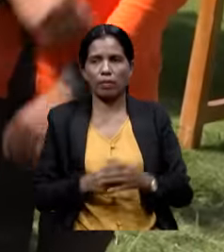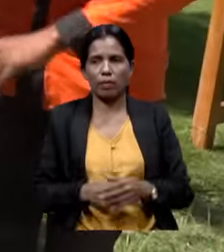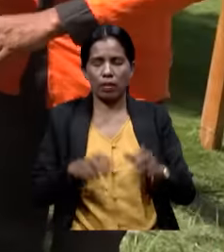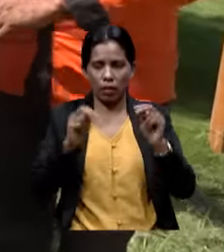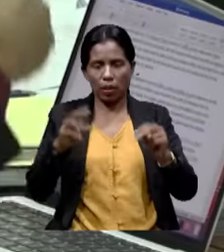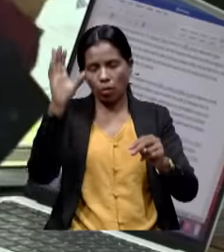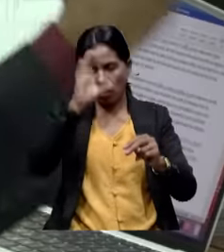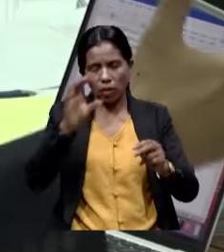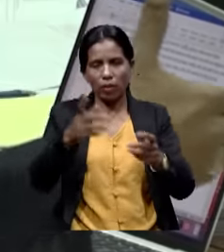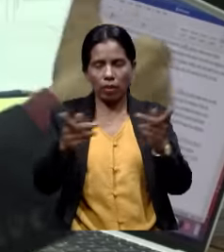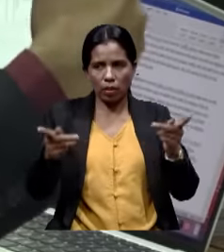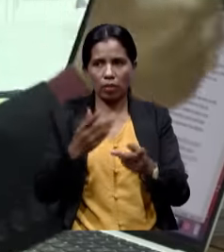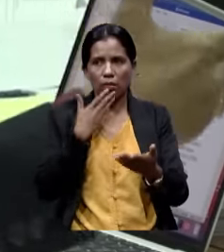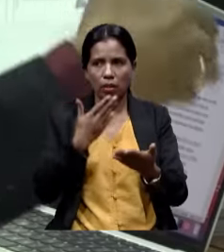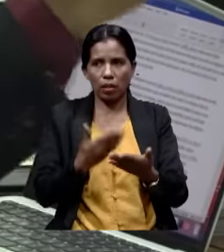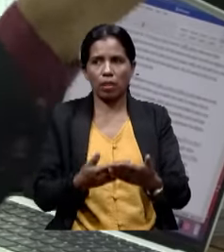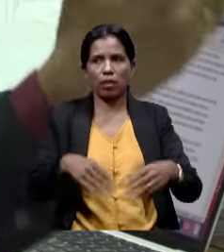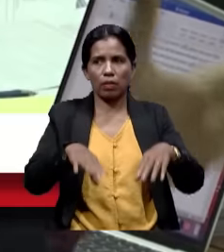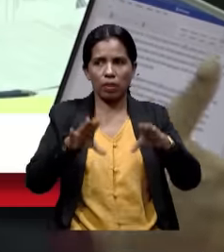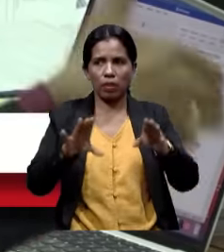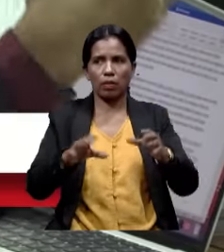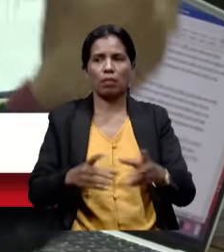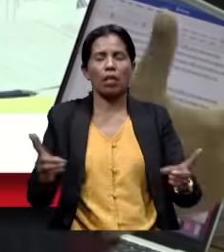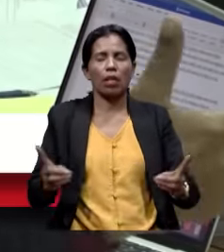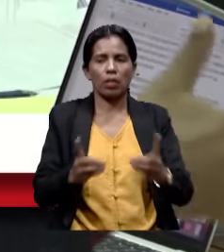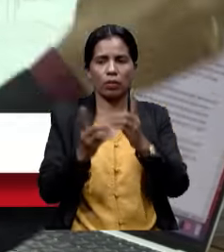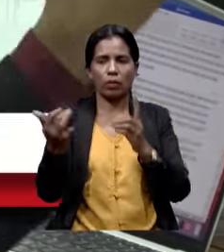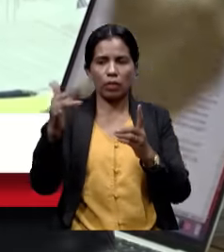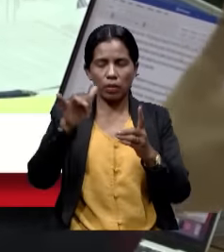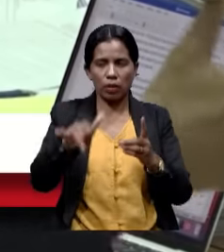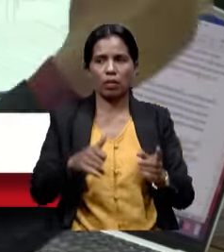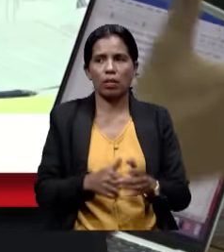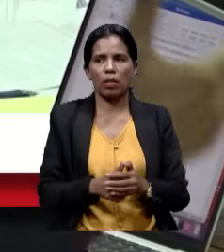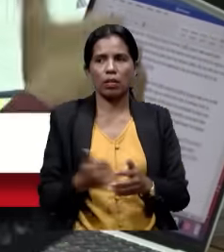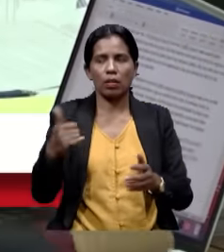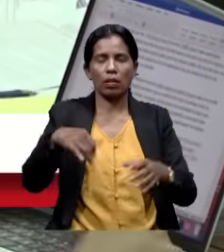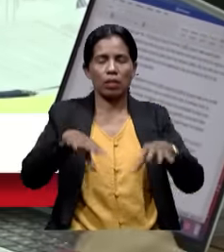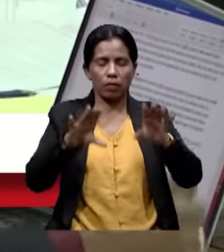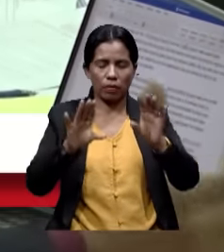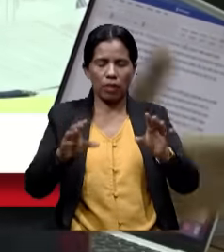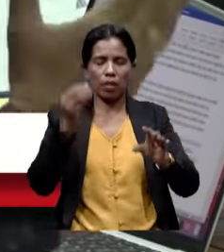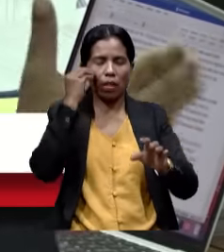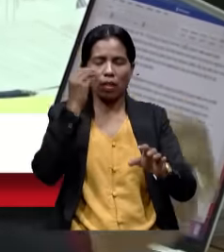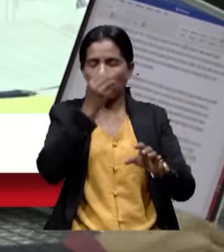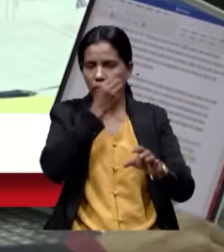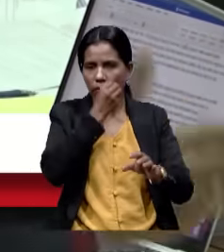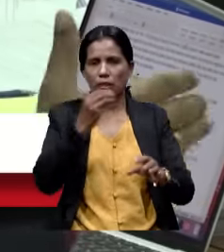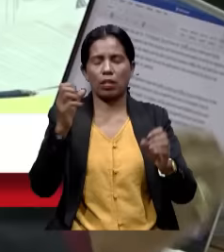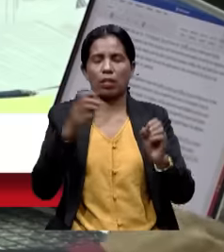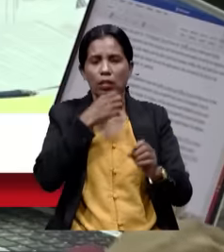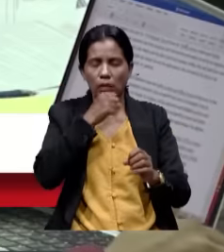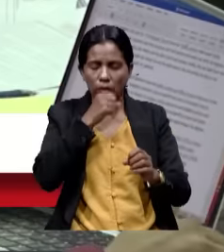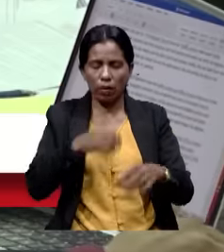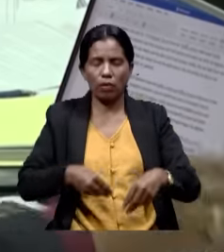fati nabe ke digno pada hasur sira asesor sir ne basur sira para atu bele sir de sabra aifuan sir ne bele atu sosa para atua